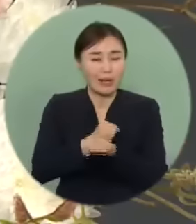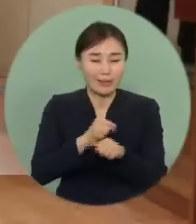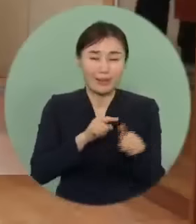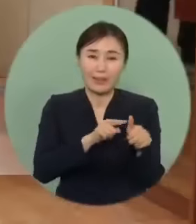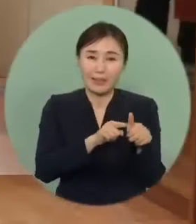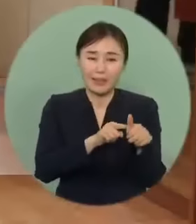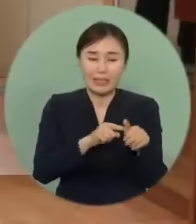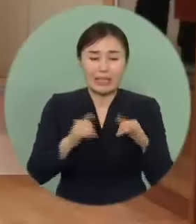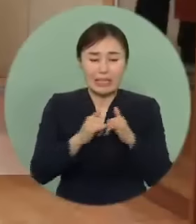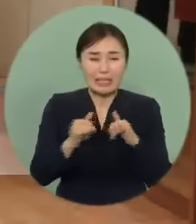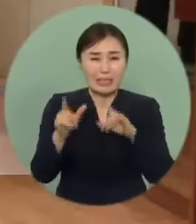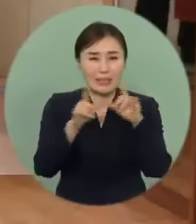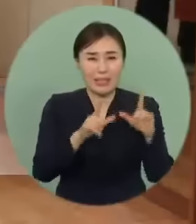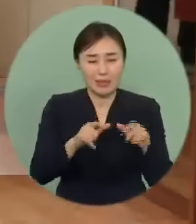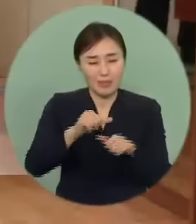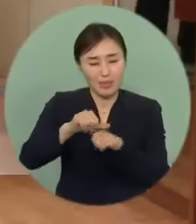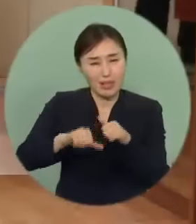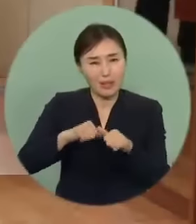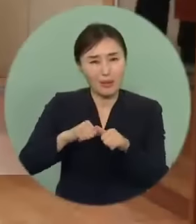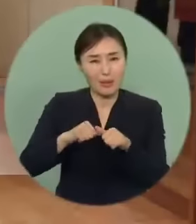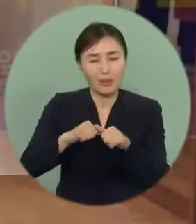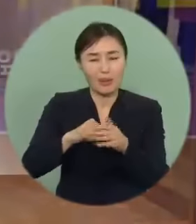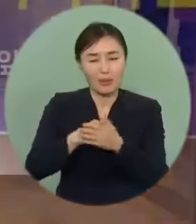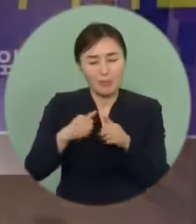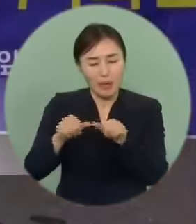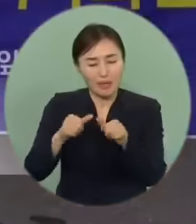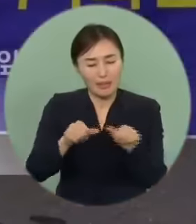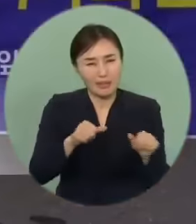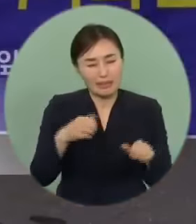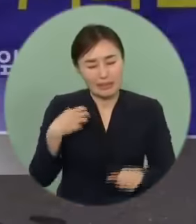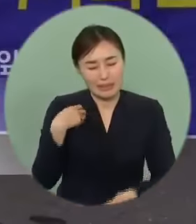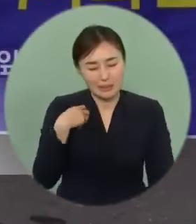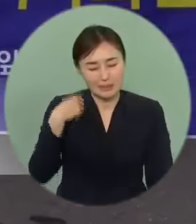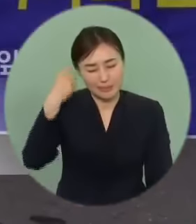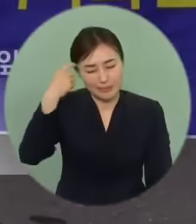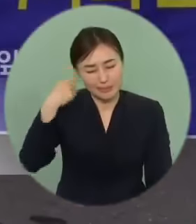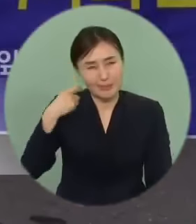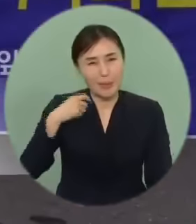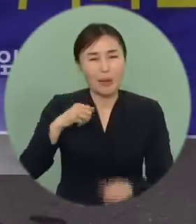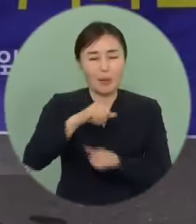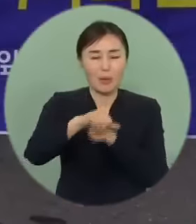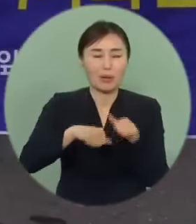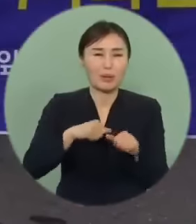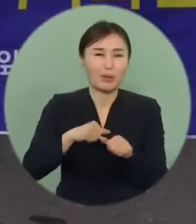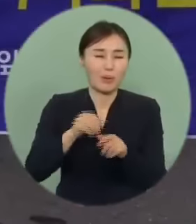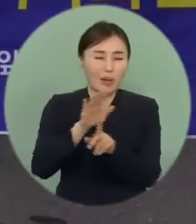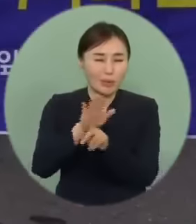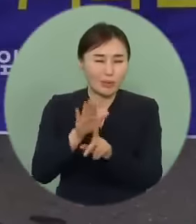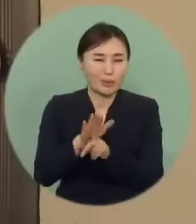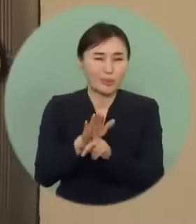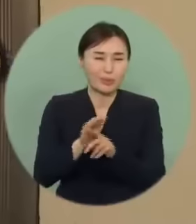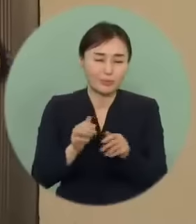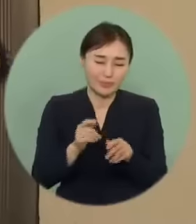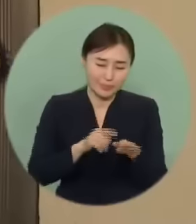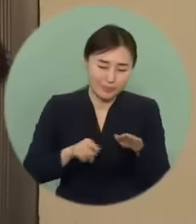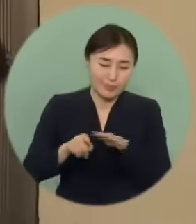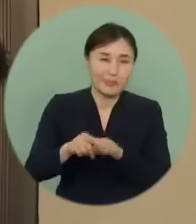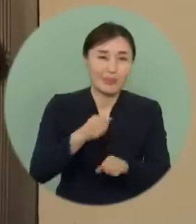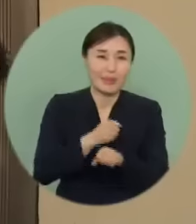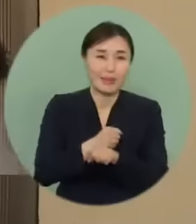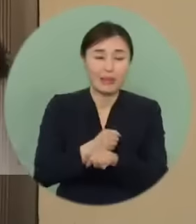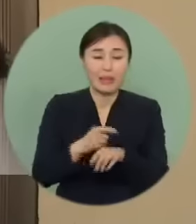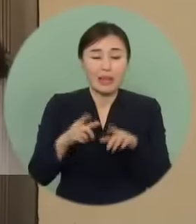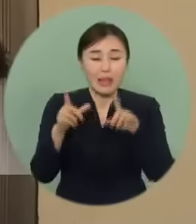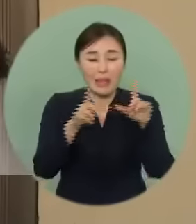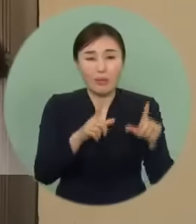인간의 삶이 자연환경을 파괴하는 데 책임을 느낀다며 환경운동에 앞장서 왔습니다. 특히 일상에서 할 수